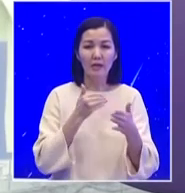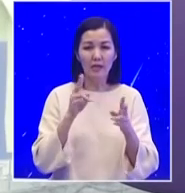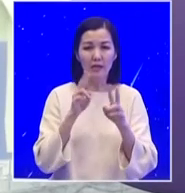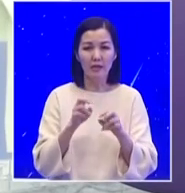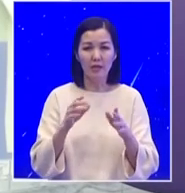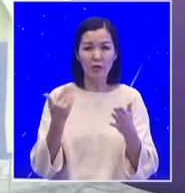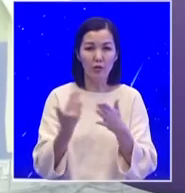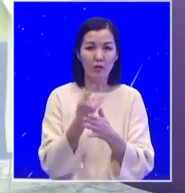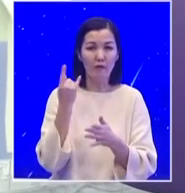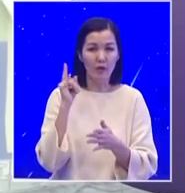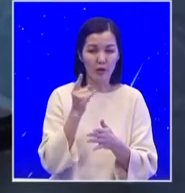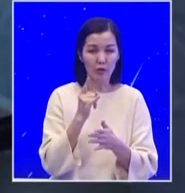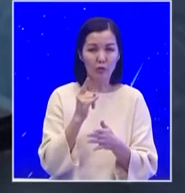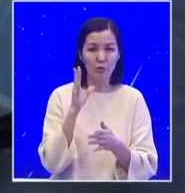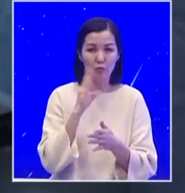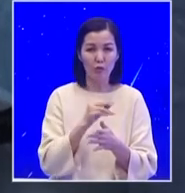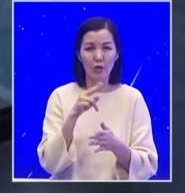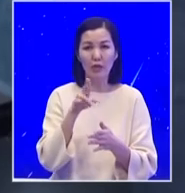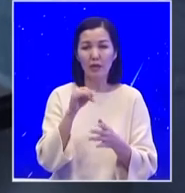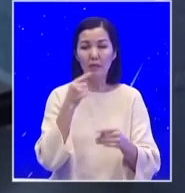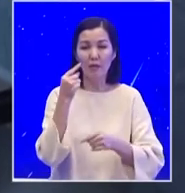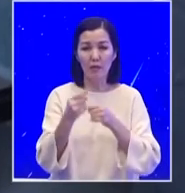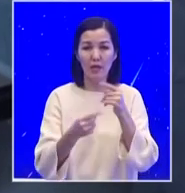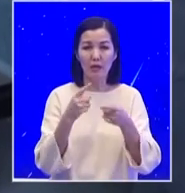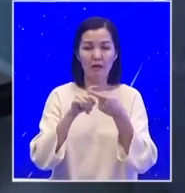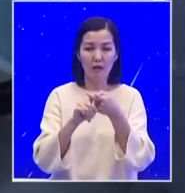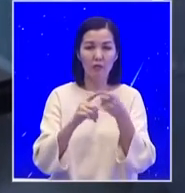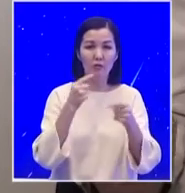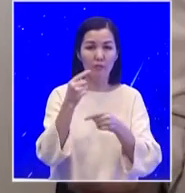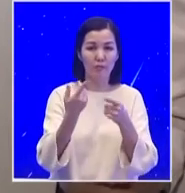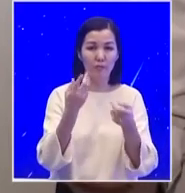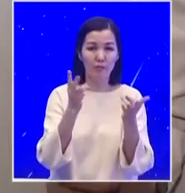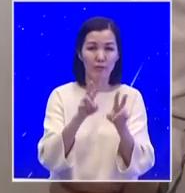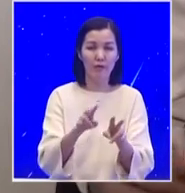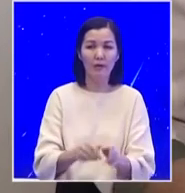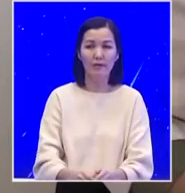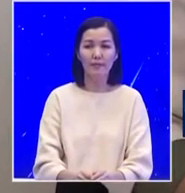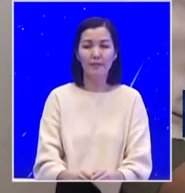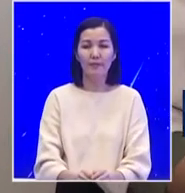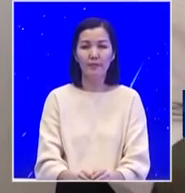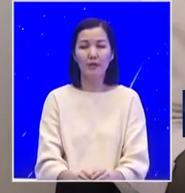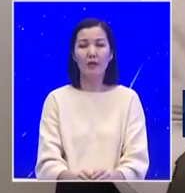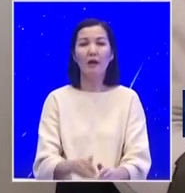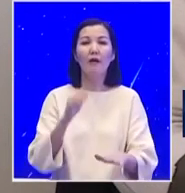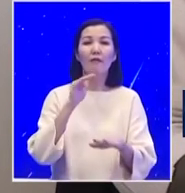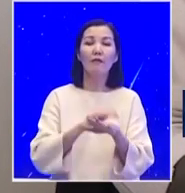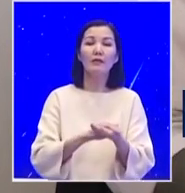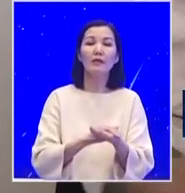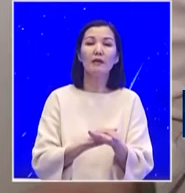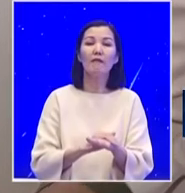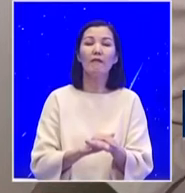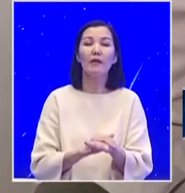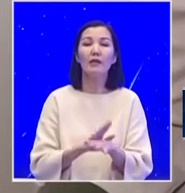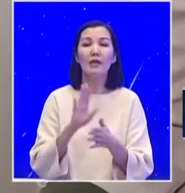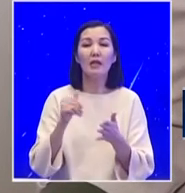у новорожденных. Причина тому – диабет передается генетически от родителей к ребенку. Уж без пояс. Факторов риска несколько, но